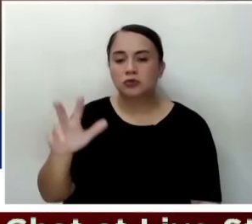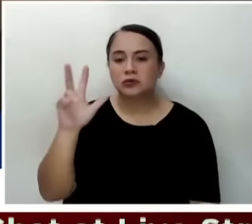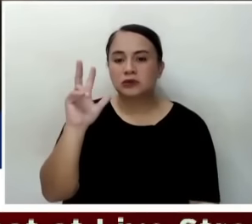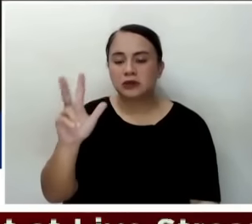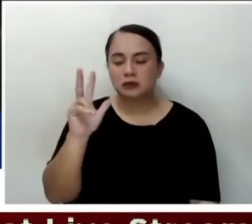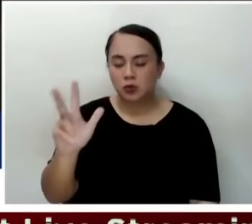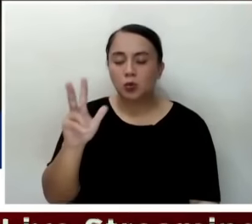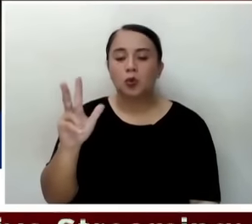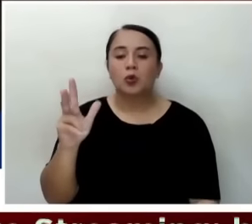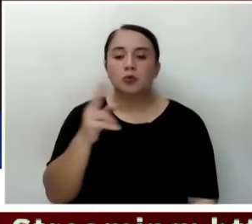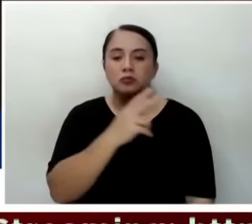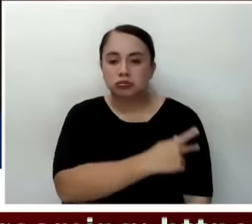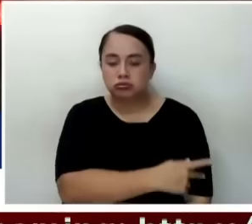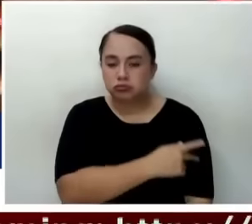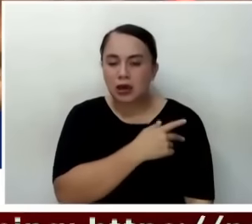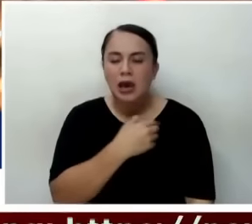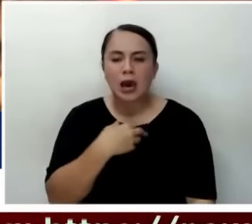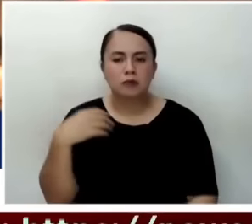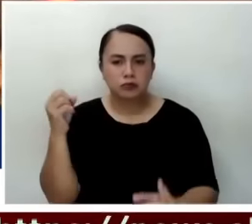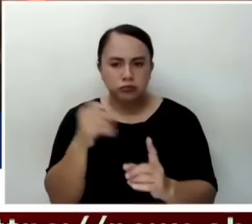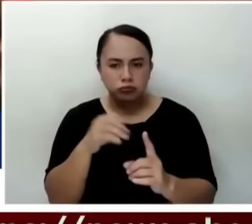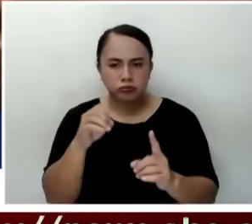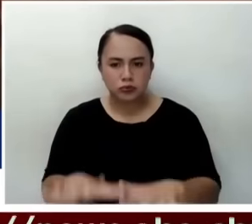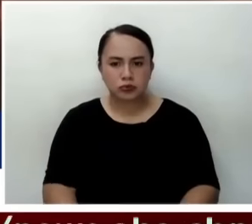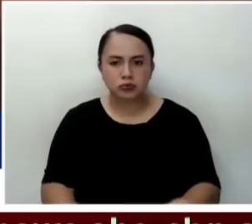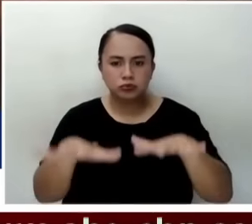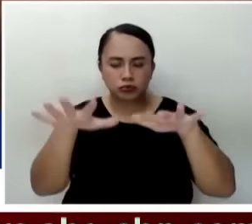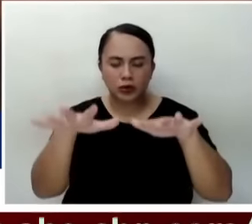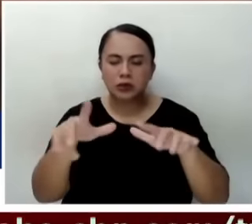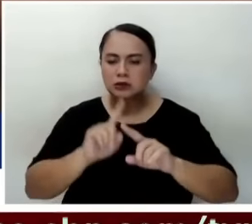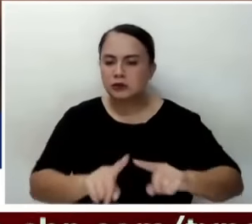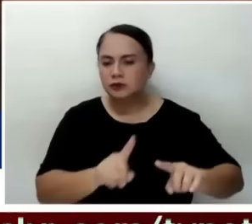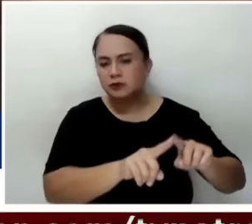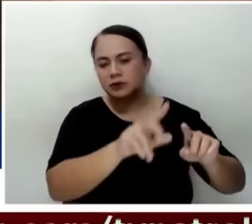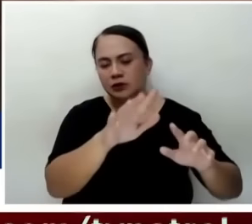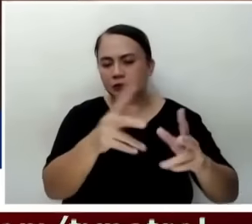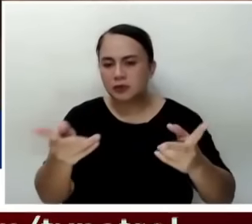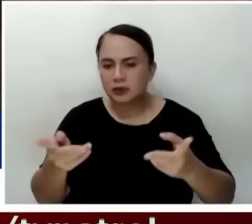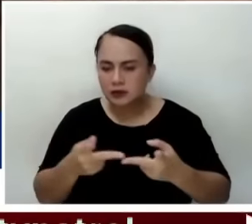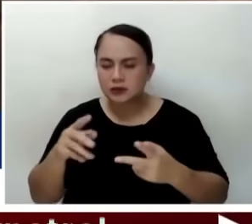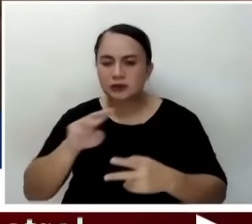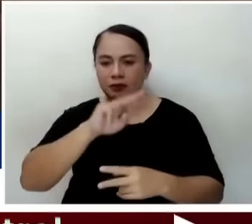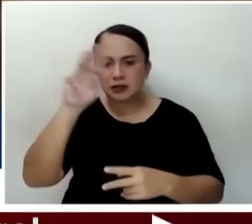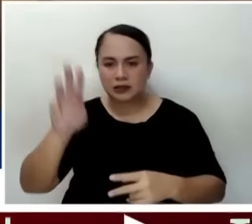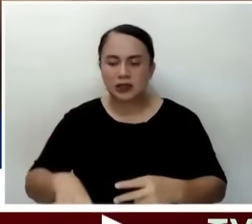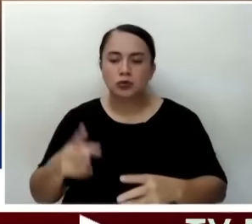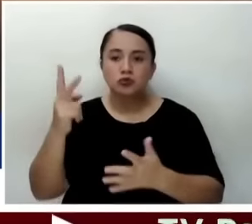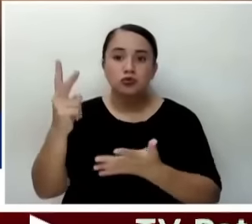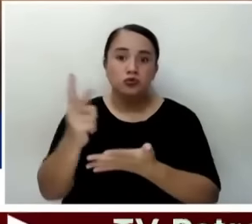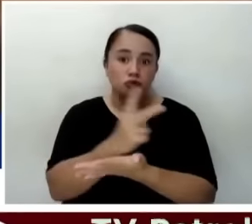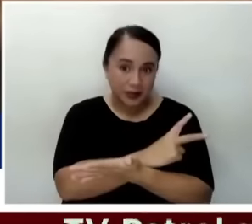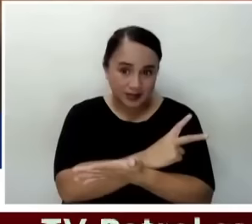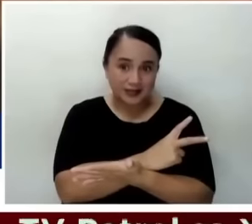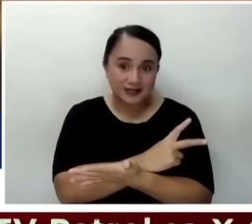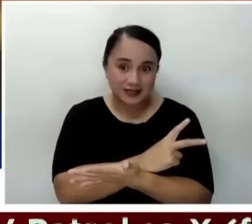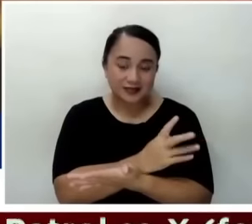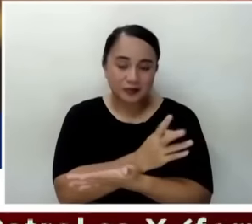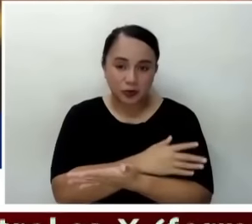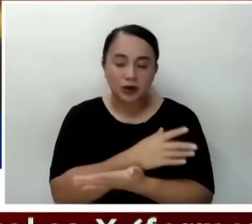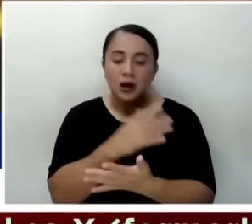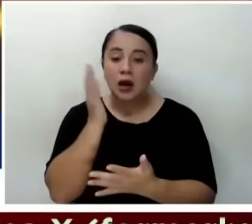sila ay may exposure sa baha sa iba-ibang bahagi ng Metro Manila. Eksakto 2 linggo na ang nakalilipas. Alam mo,